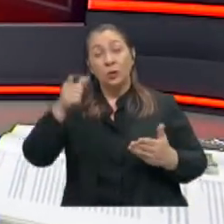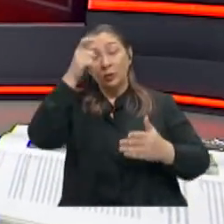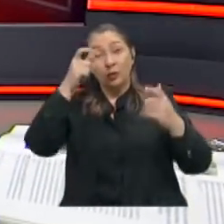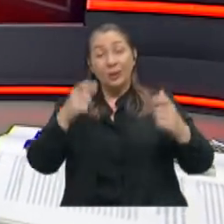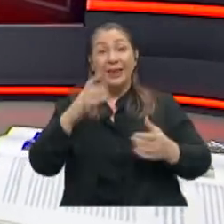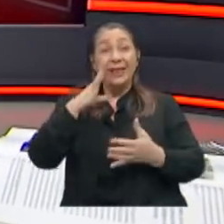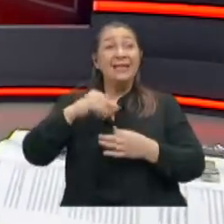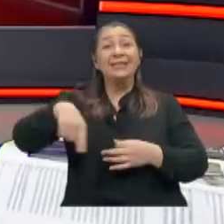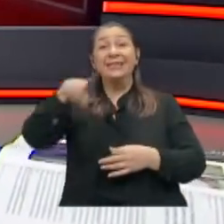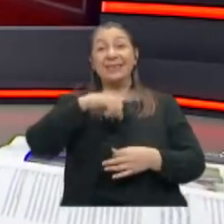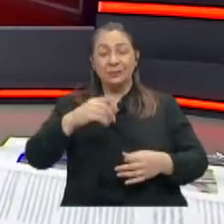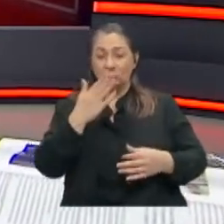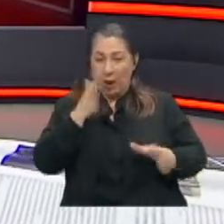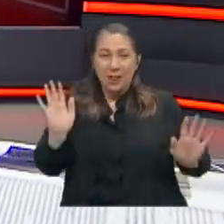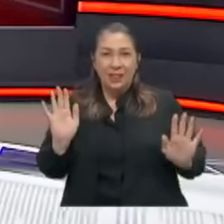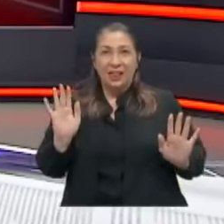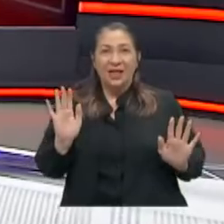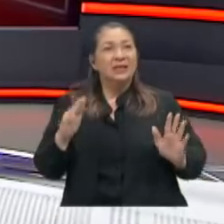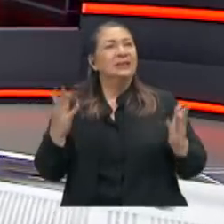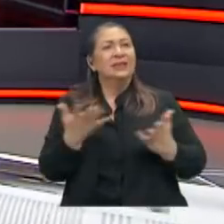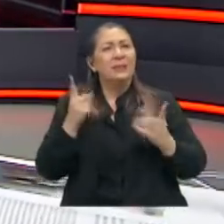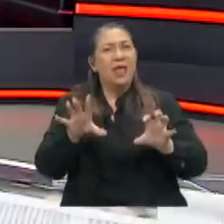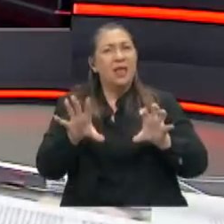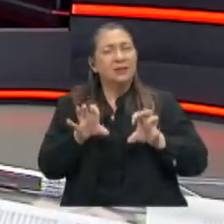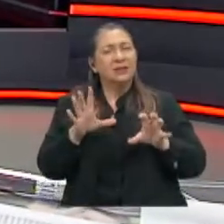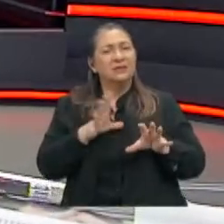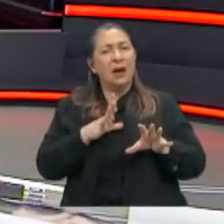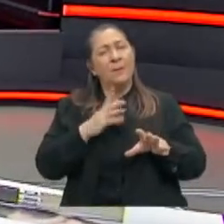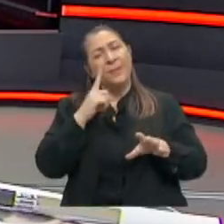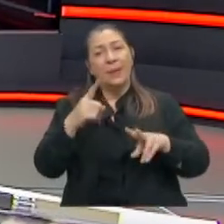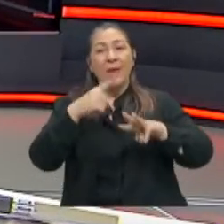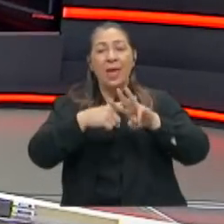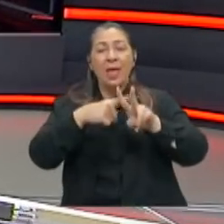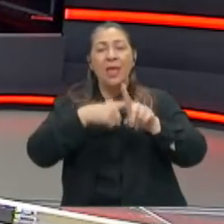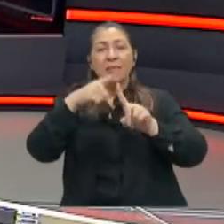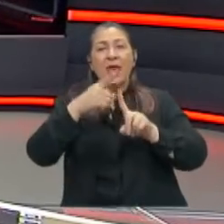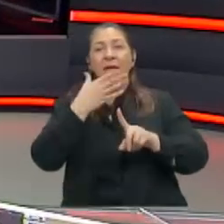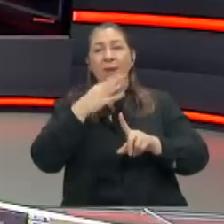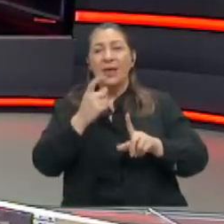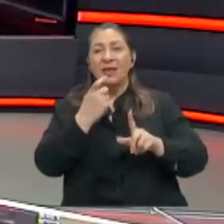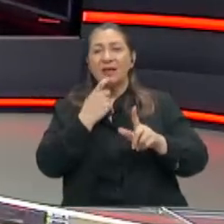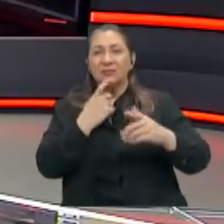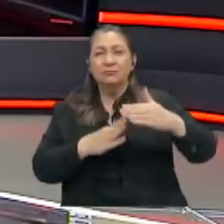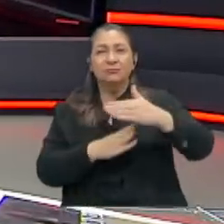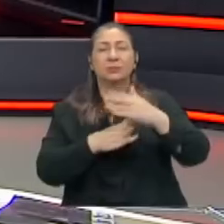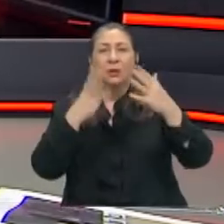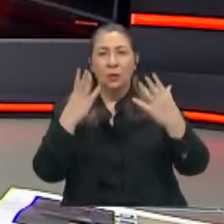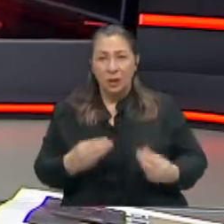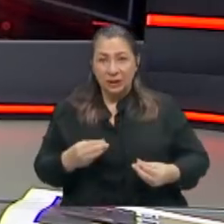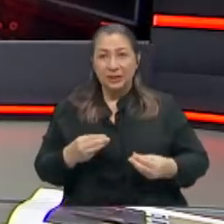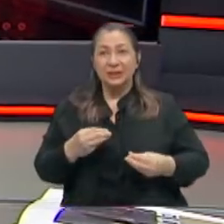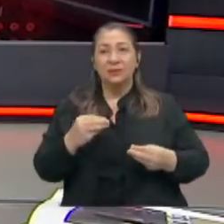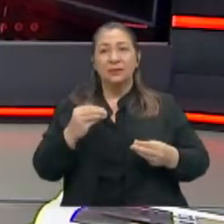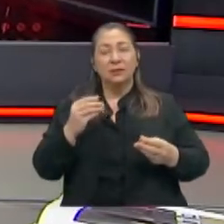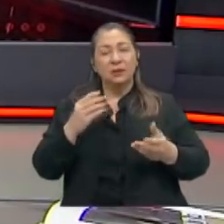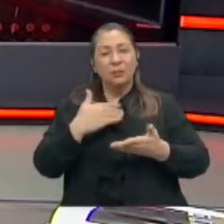memleketin insanının tabiatına nasıl bir etkiniz var? Bakalım EYT'nin, emeklilikte yaşa takılanların